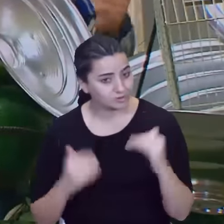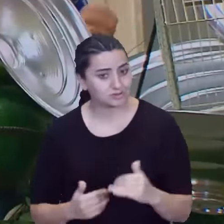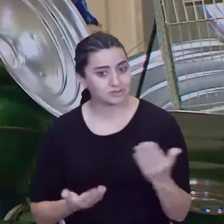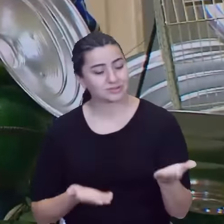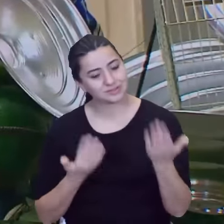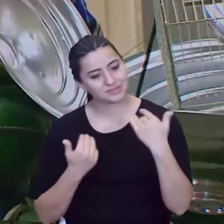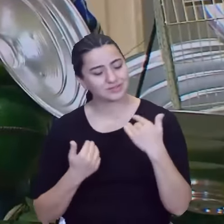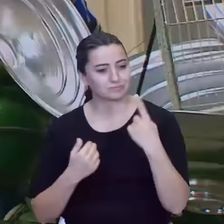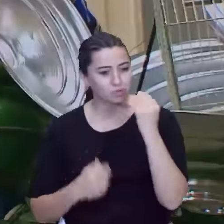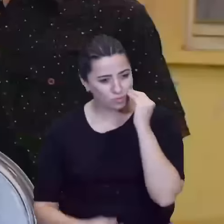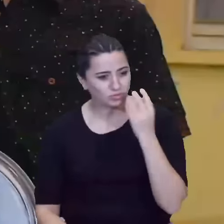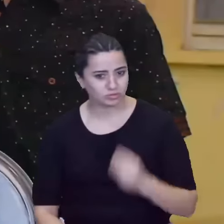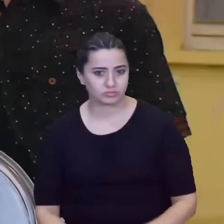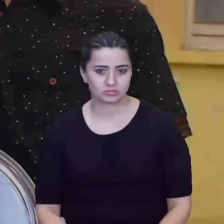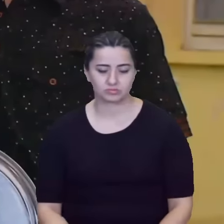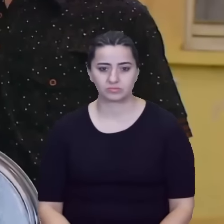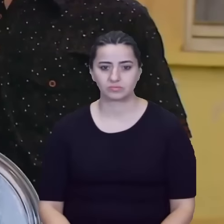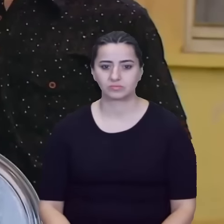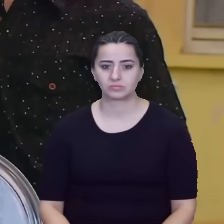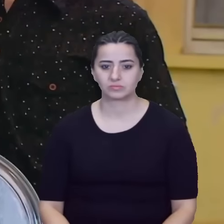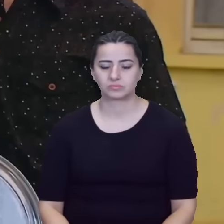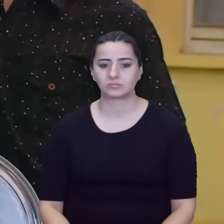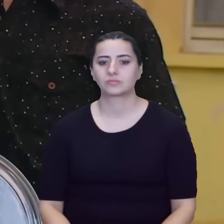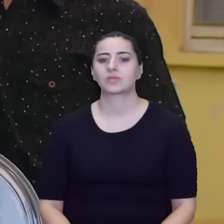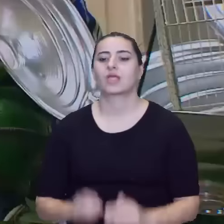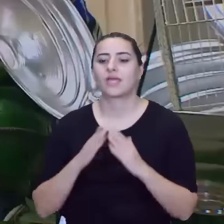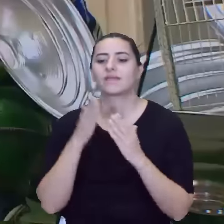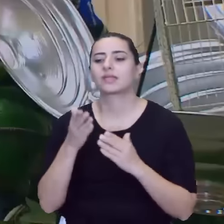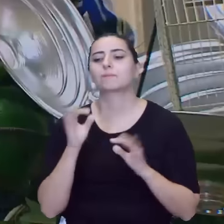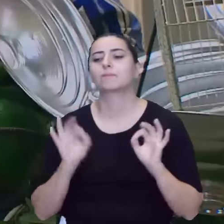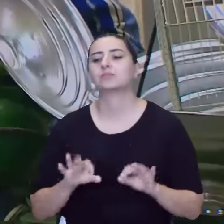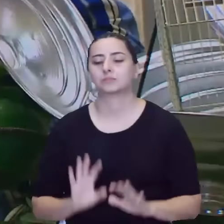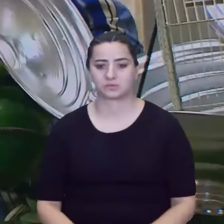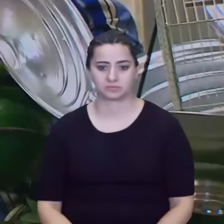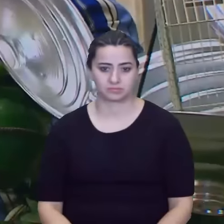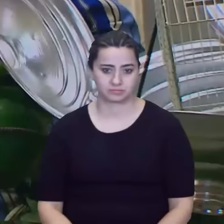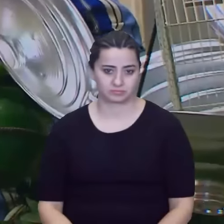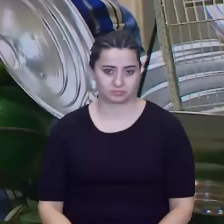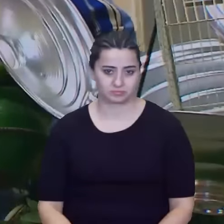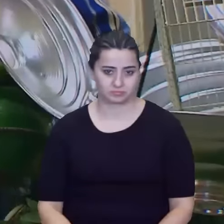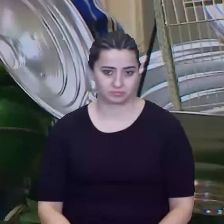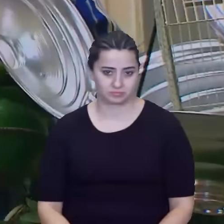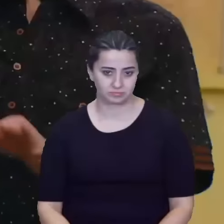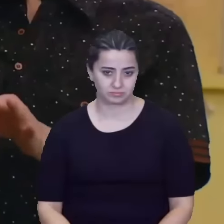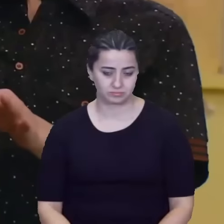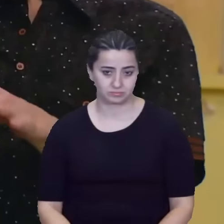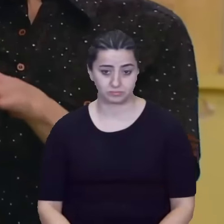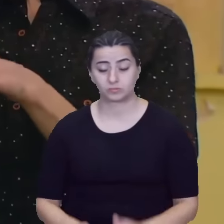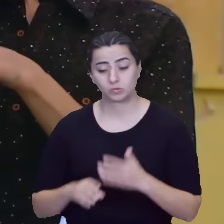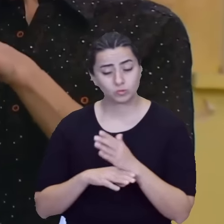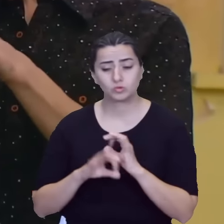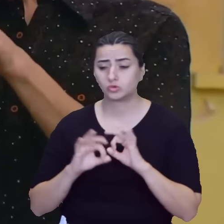Yukarı çıksanız da sizi bir öpsem. Evlere servisimiz başlamadı daha ya. Seyfi Beyciğim,